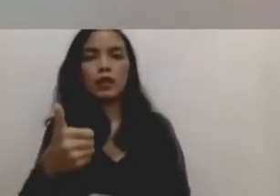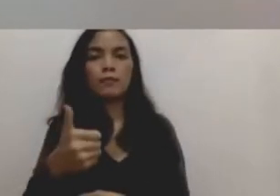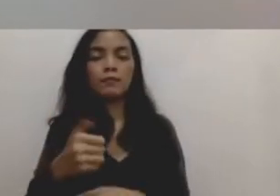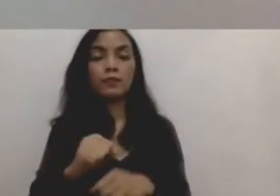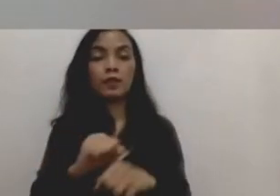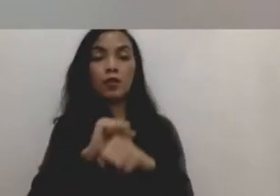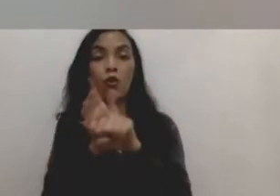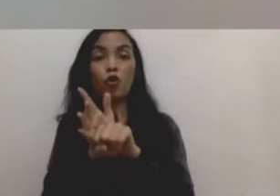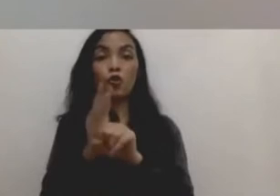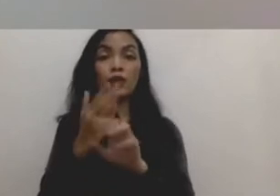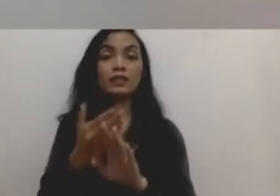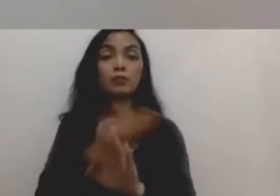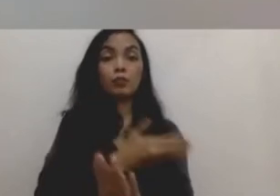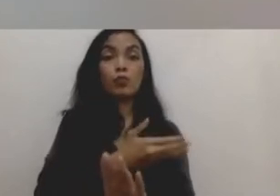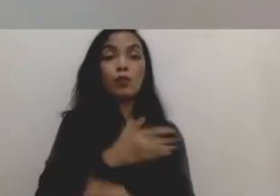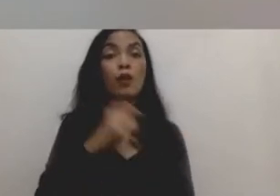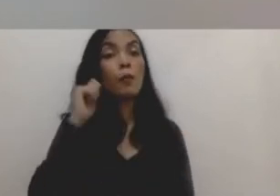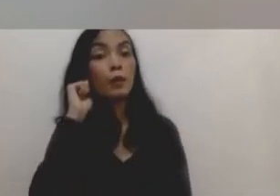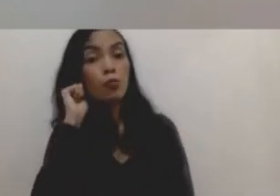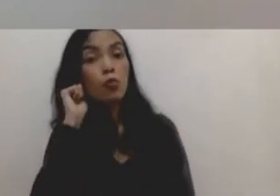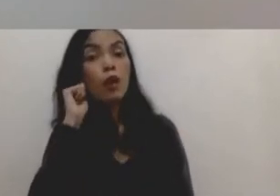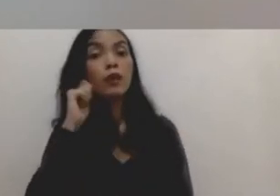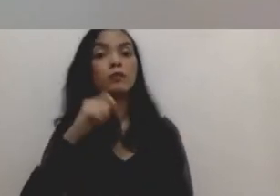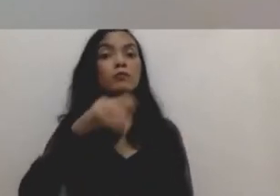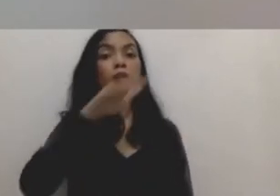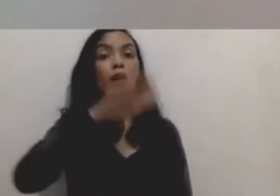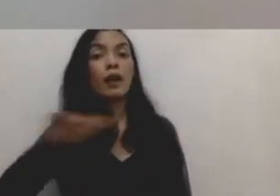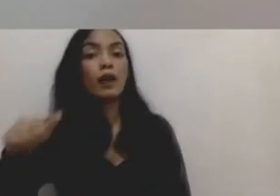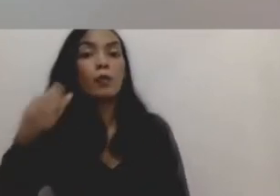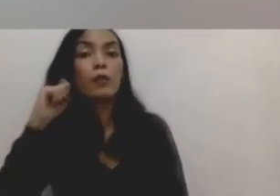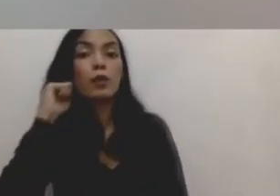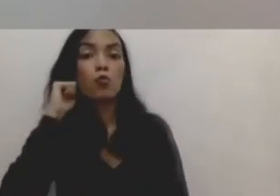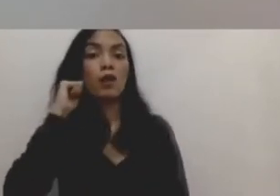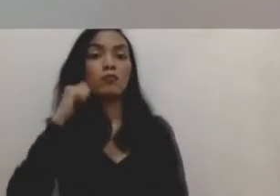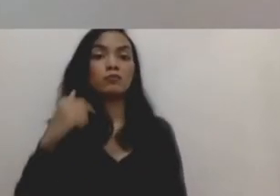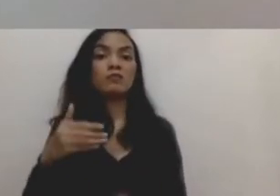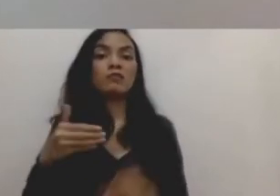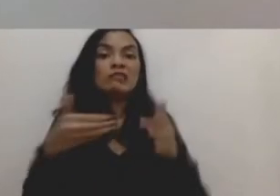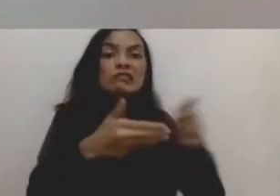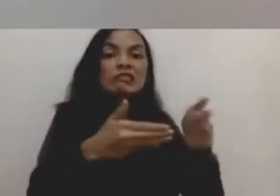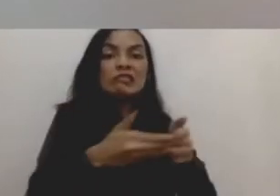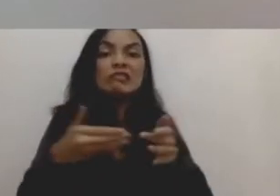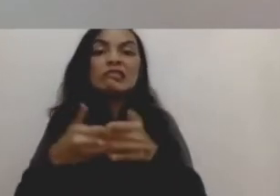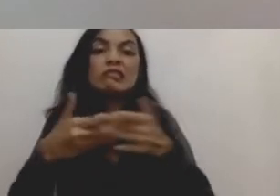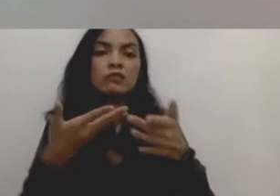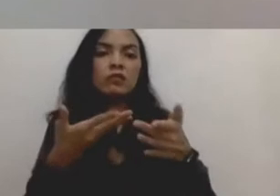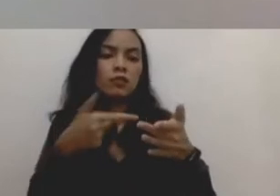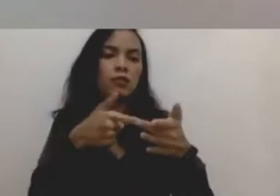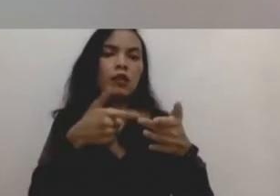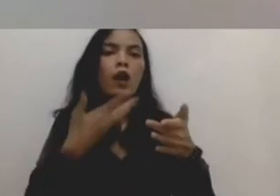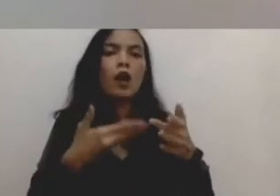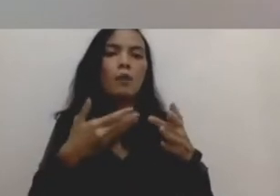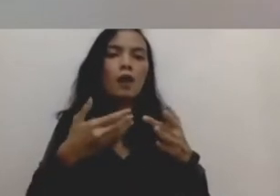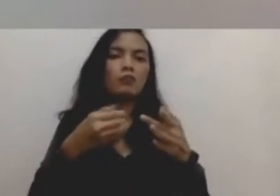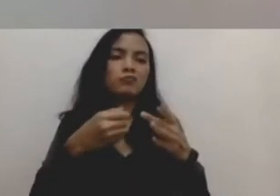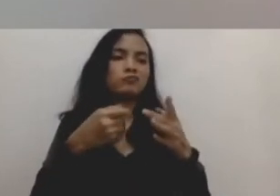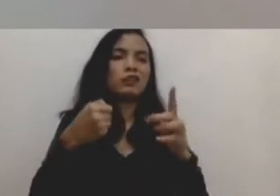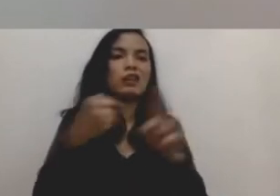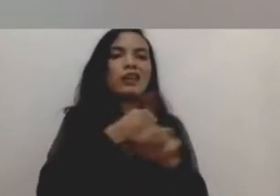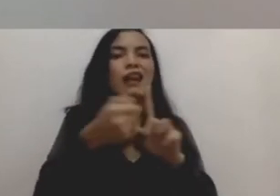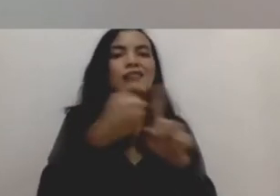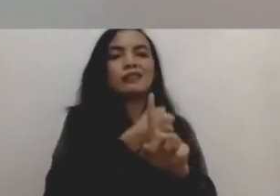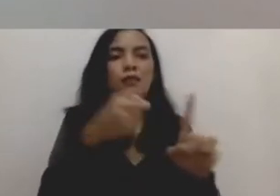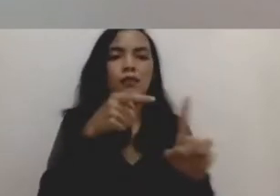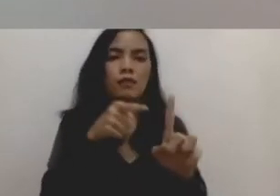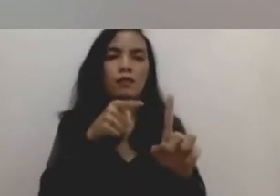dan anak perempuan menghadapi pandemi yang lain, yaitu pandemi kekerasan. Tahun ini